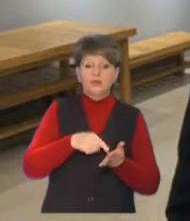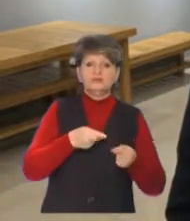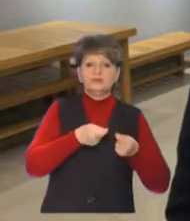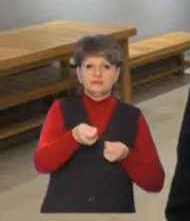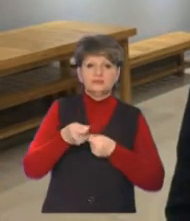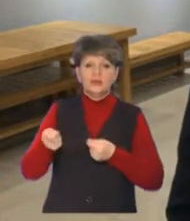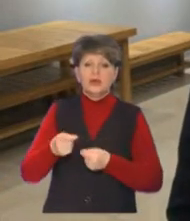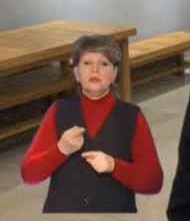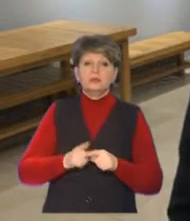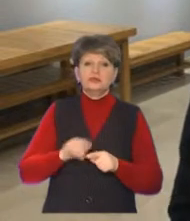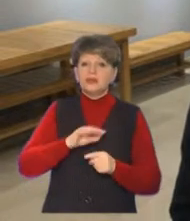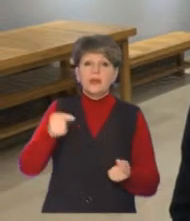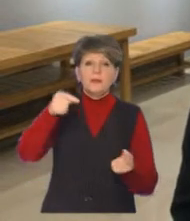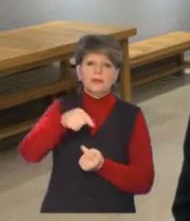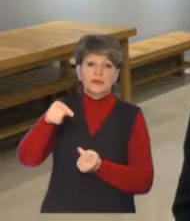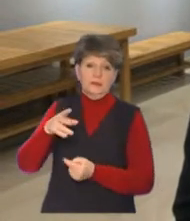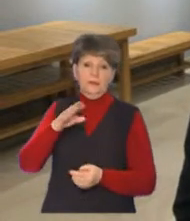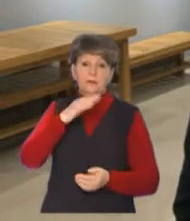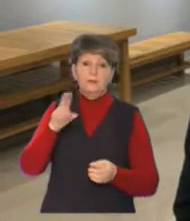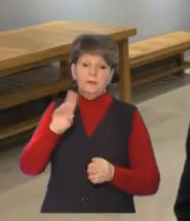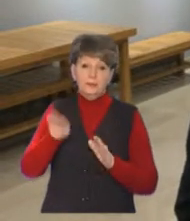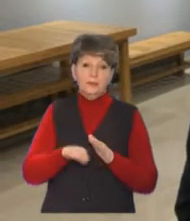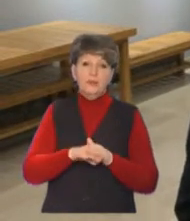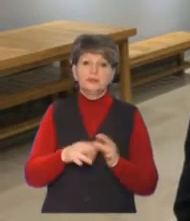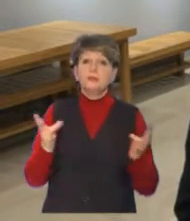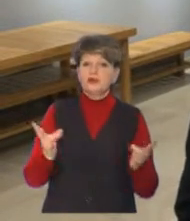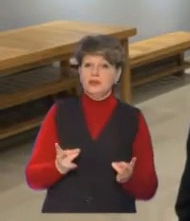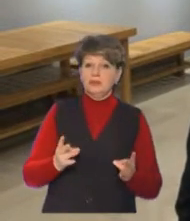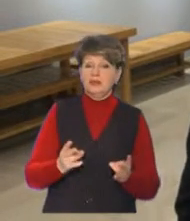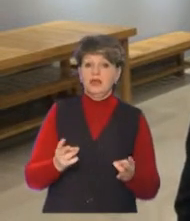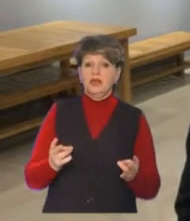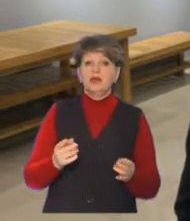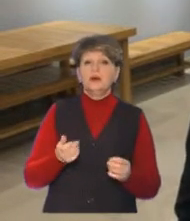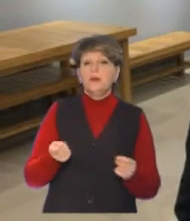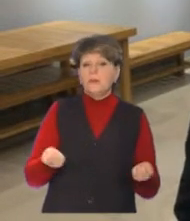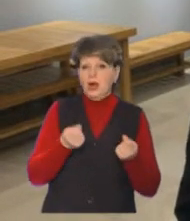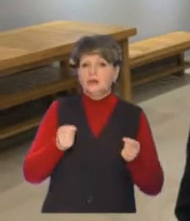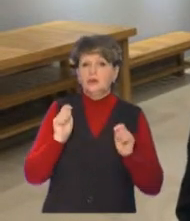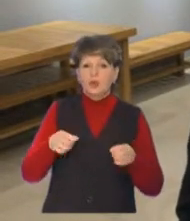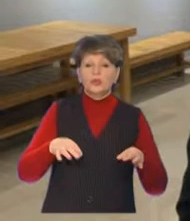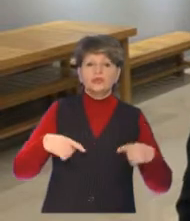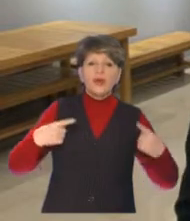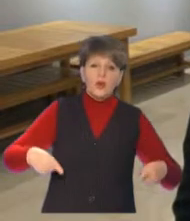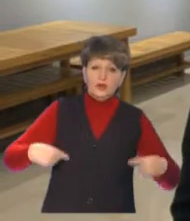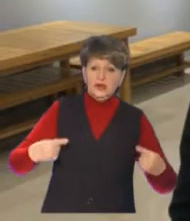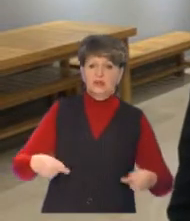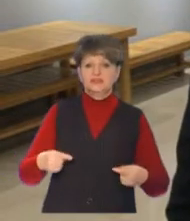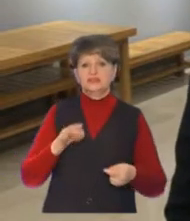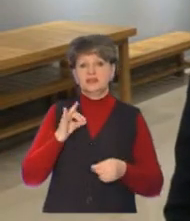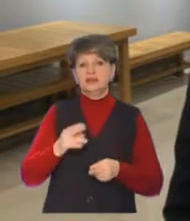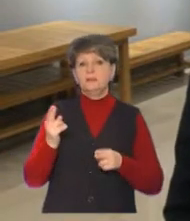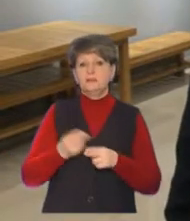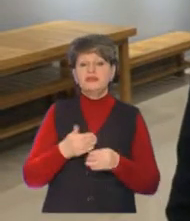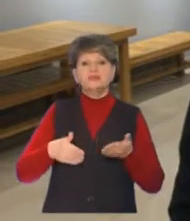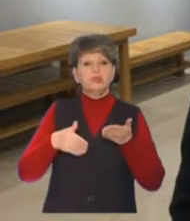тому що місто не адаптовано під їхні потреби. Тобто дуже мало місць, де вільно можуть пересуватися на колясках